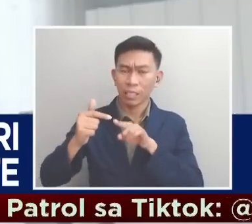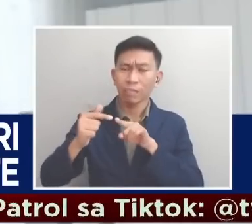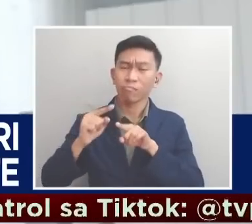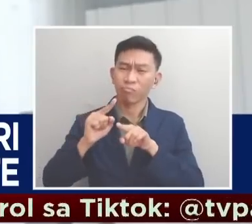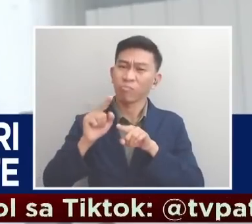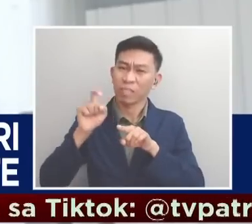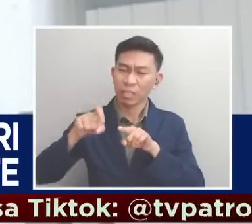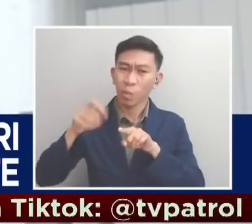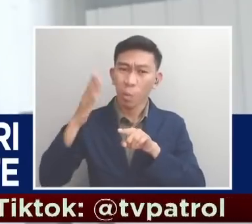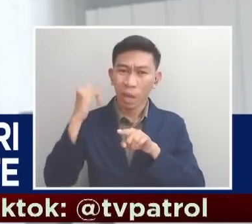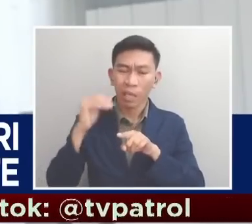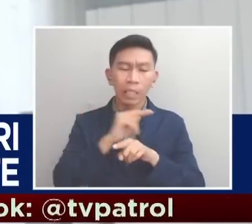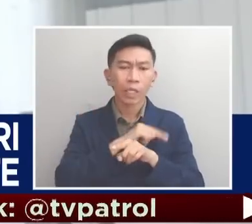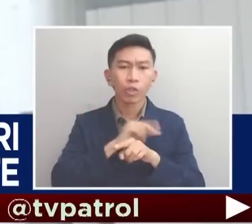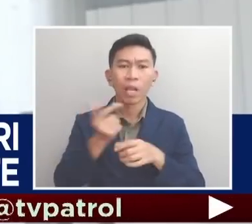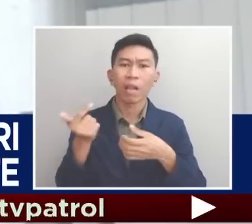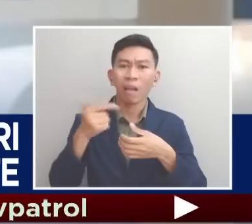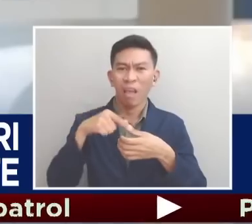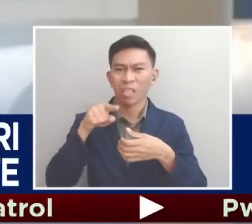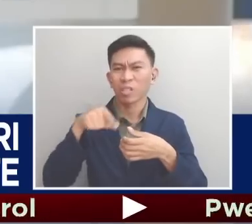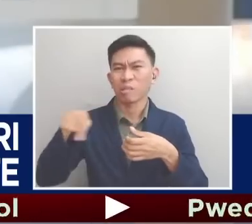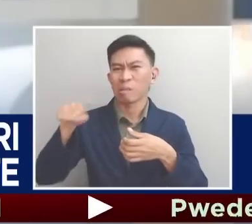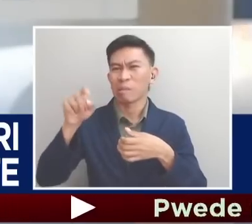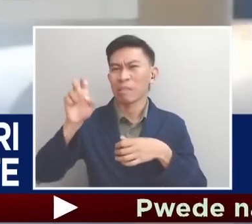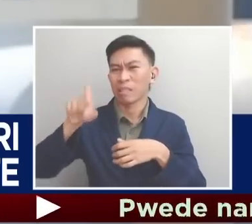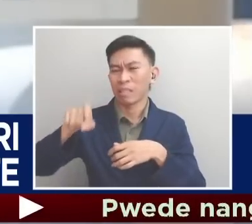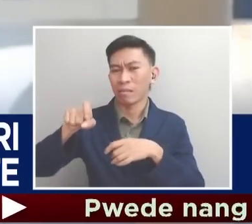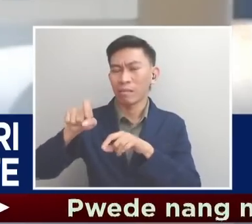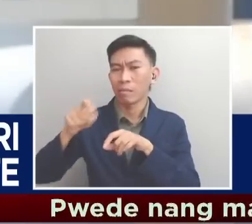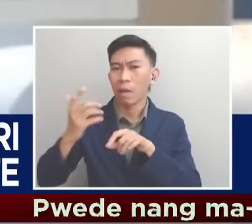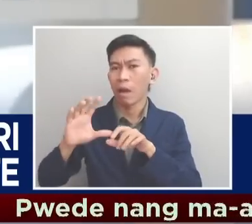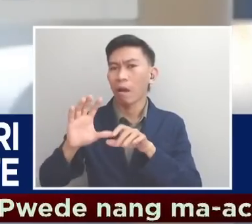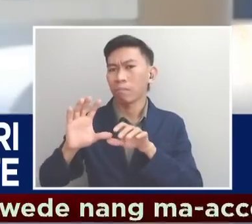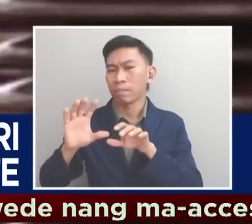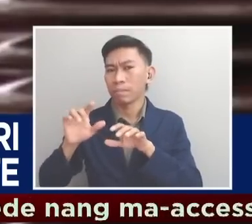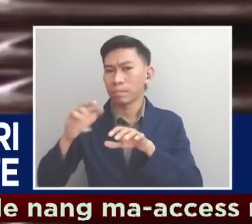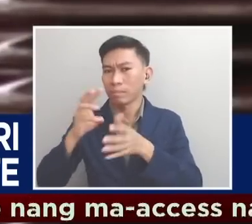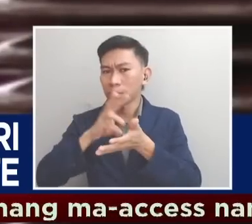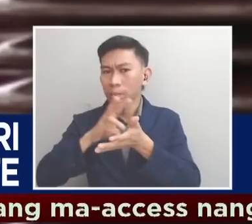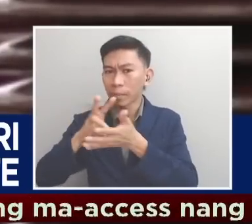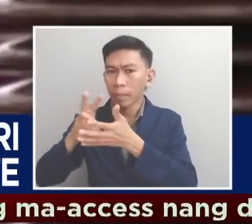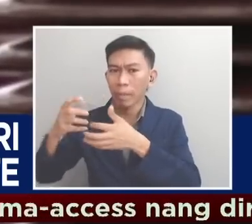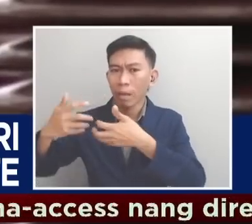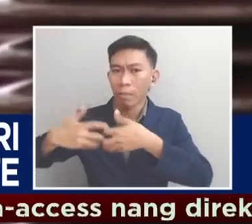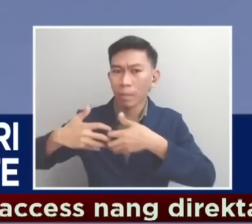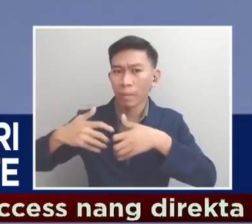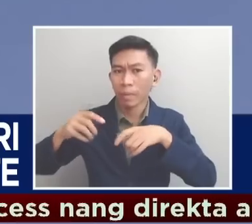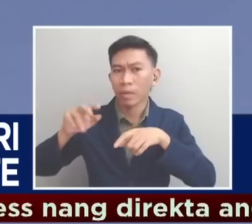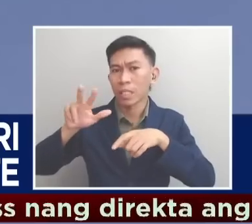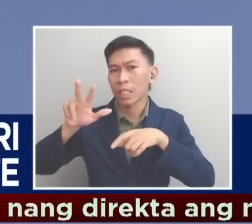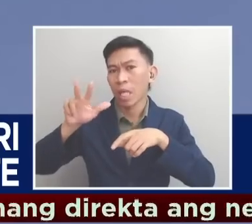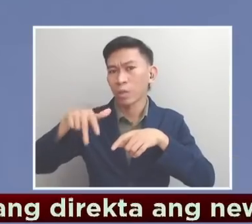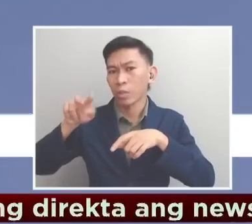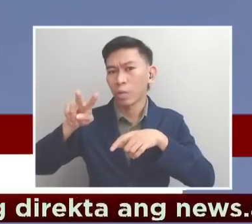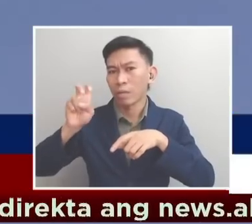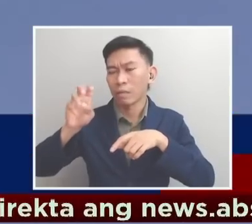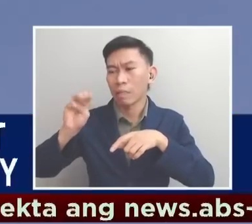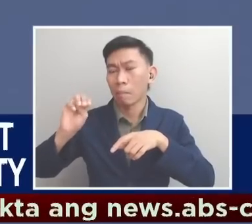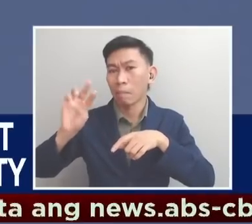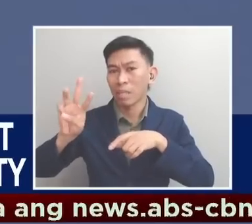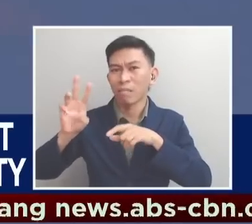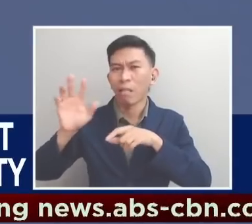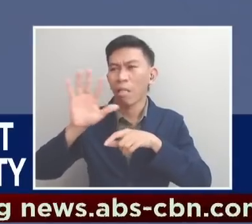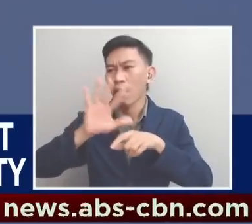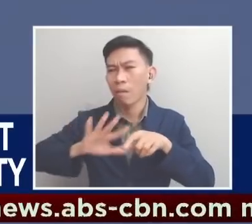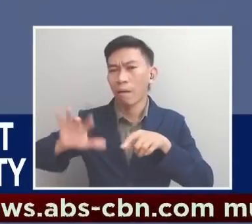panggatong ng mga plantang nagpuproduce ng 3,200 megawatts ng kuryente sa Luzon. Dahil malapit ng